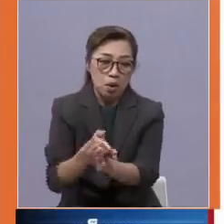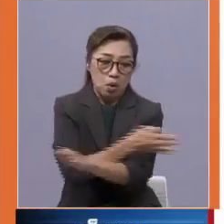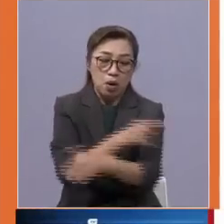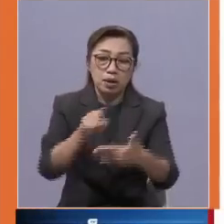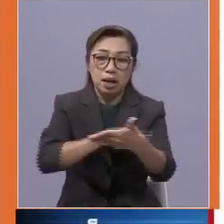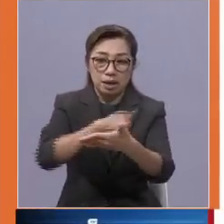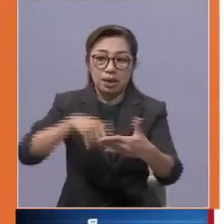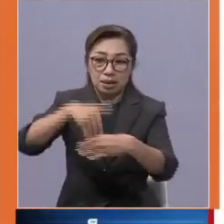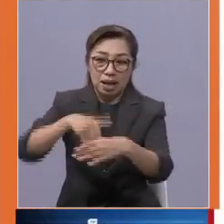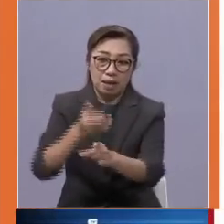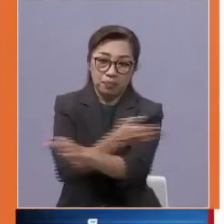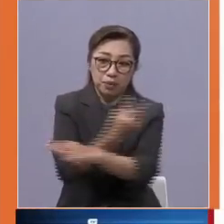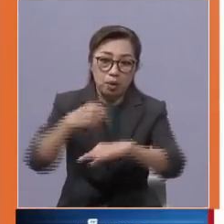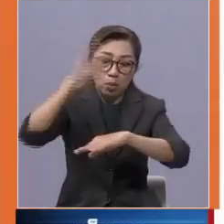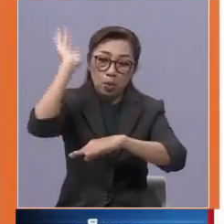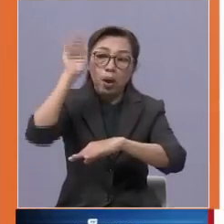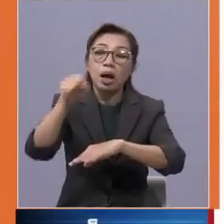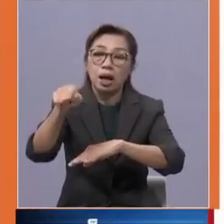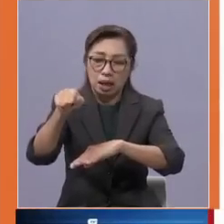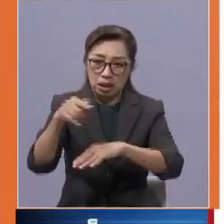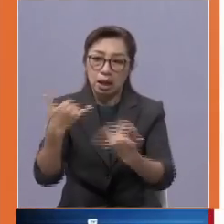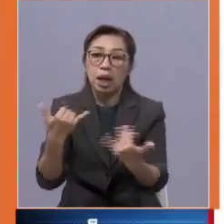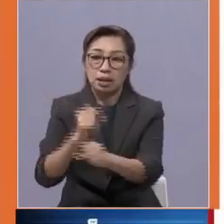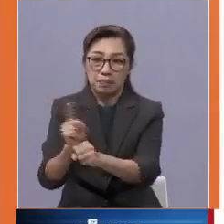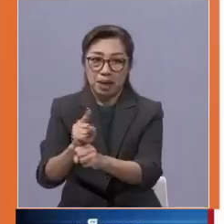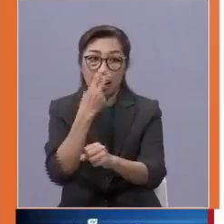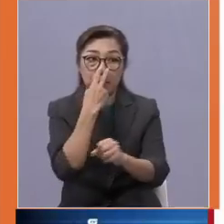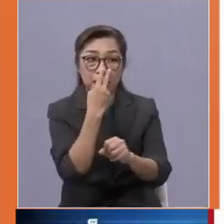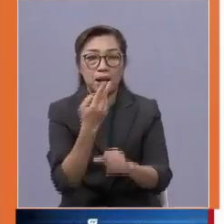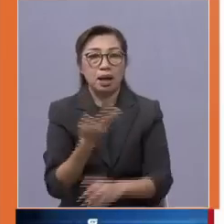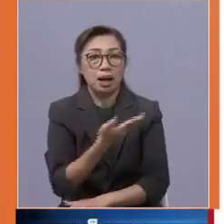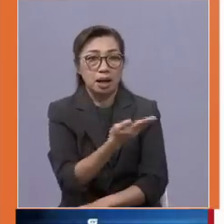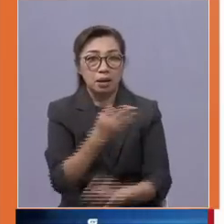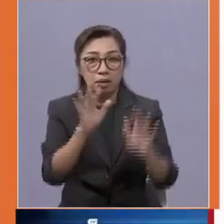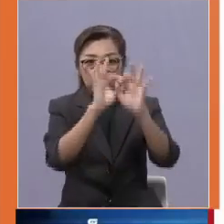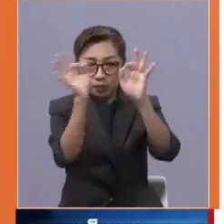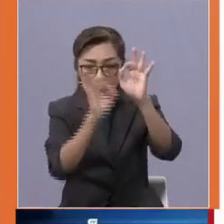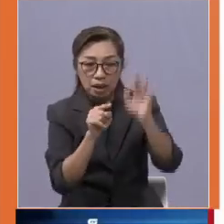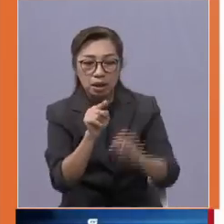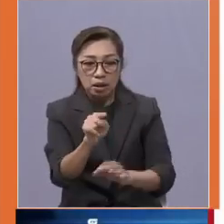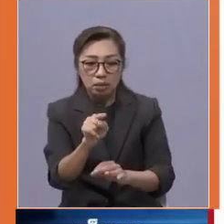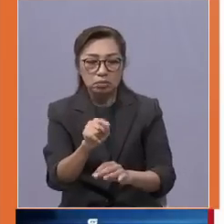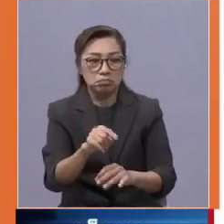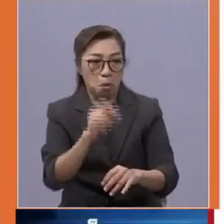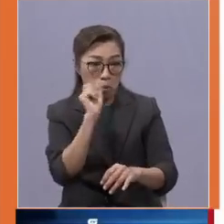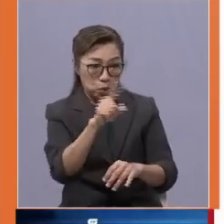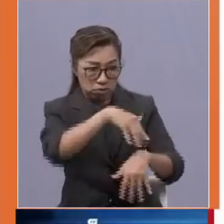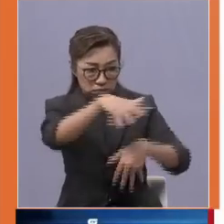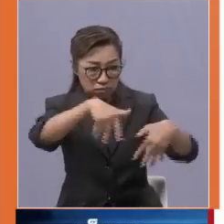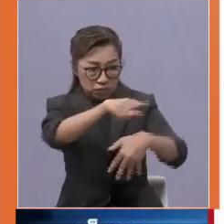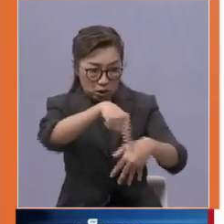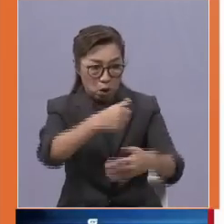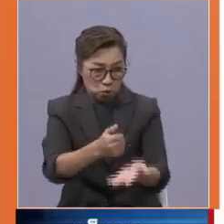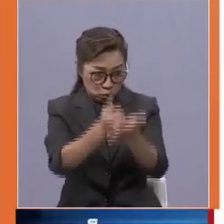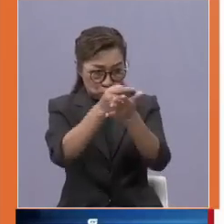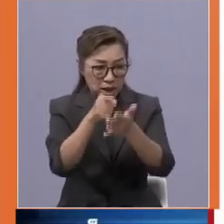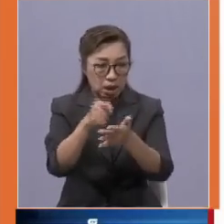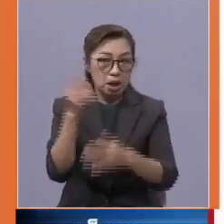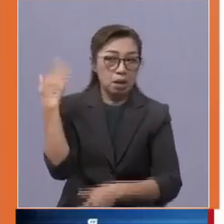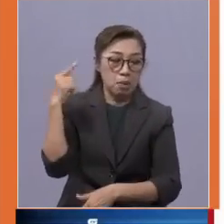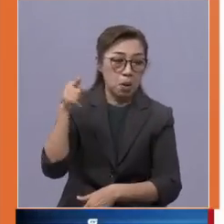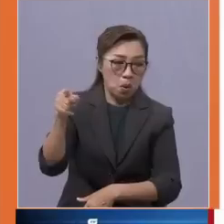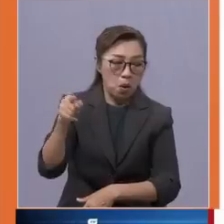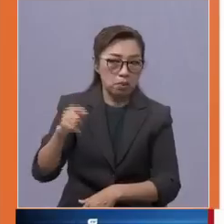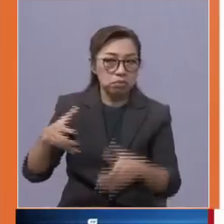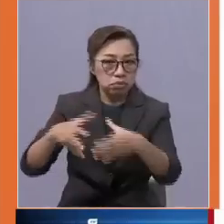ไว้กับประชาชนนะครับเนี่ยครับเขียนเอาไว้บอกว่าด่วนช่วยกันตรวจคำสัญญาหาเสียงจากเอกสารที่ถูกคาด